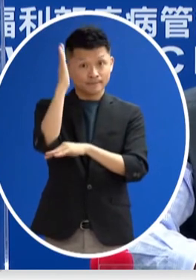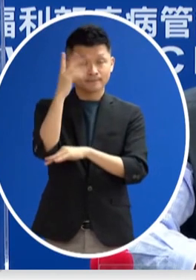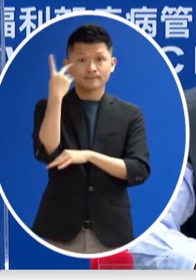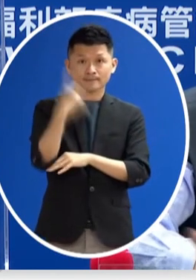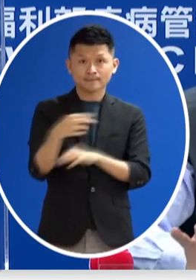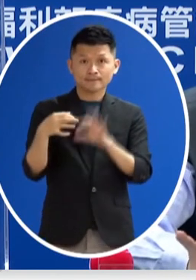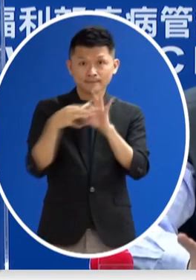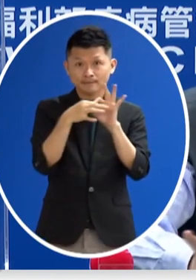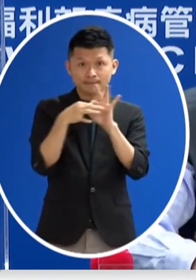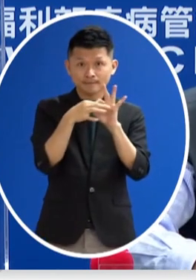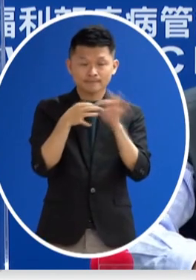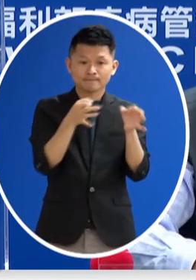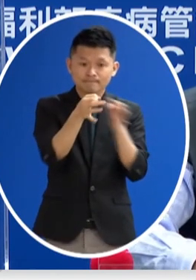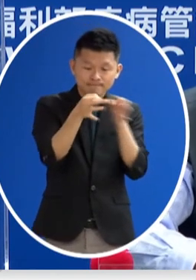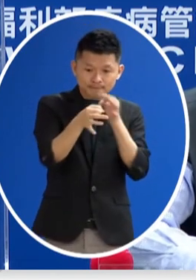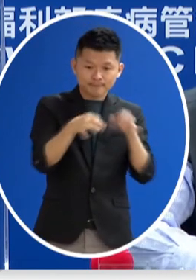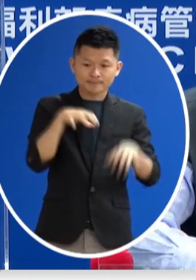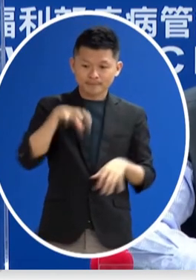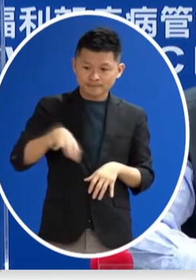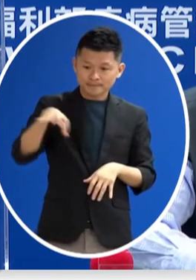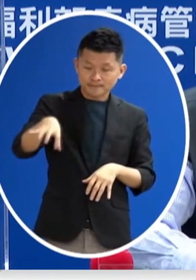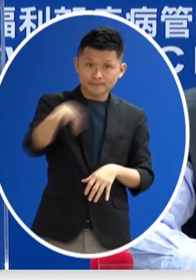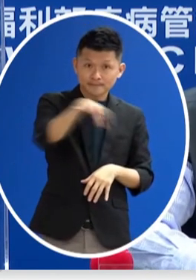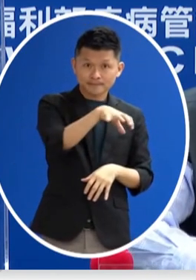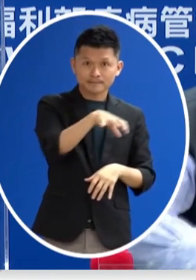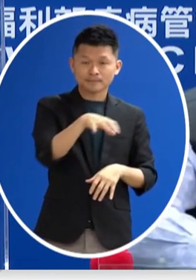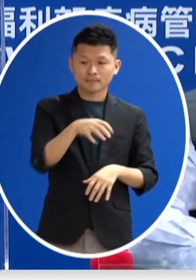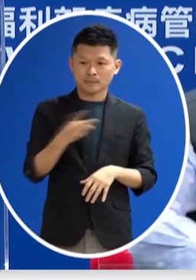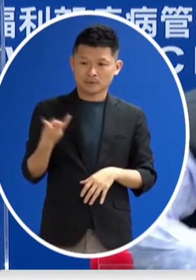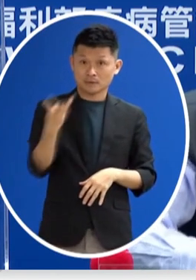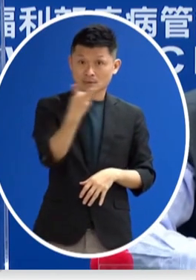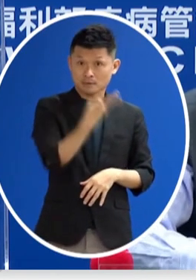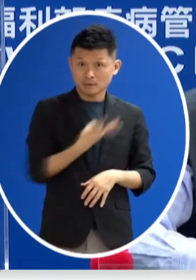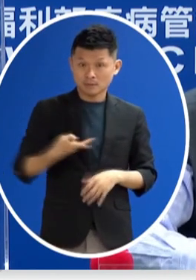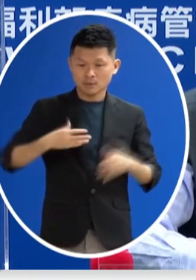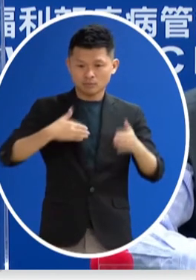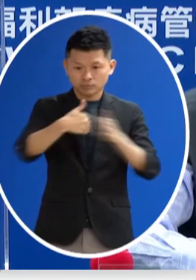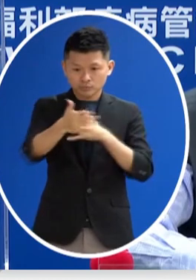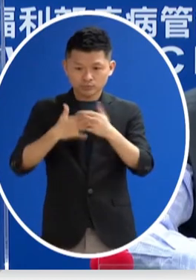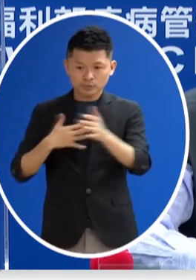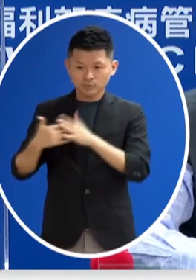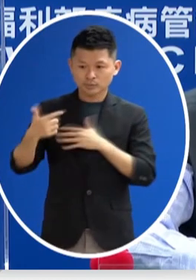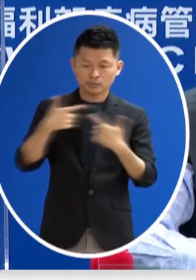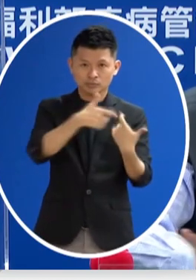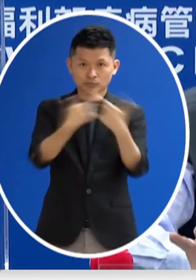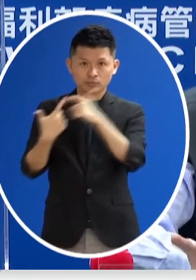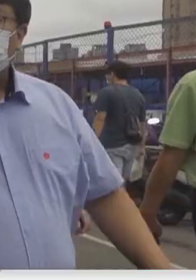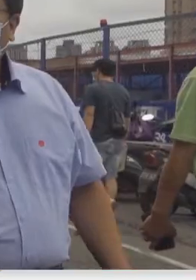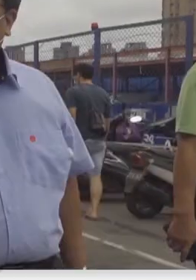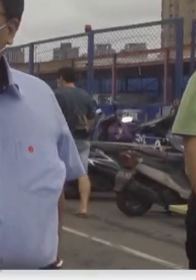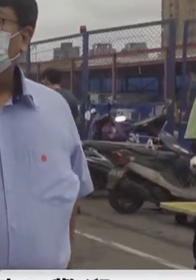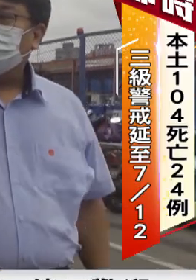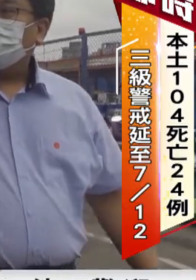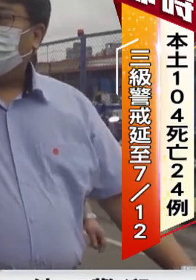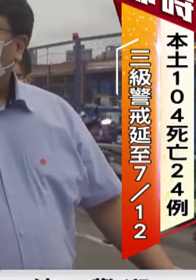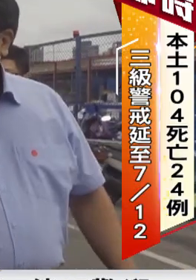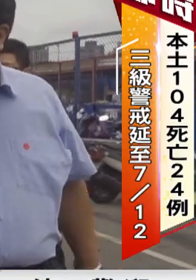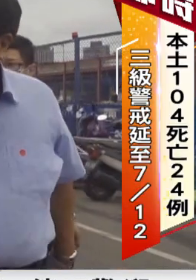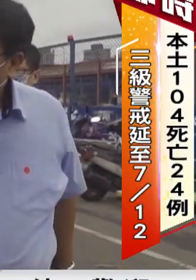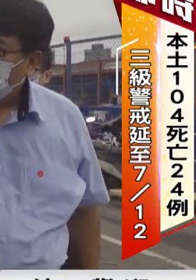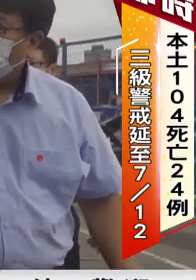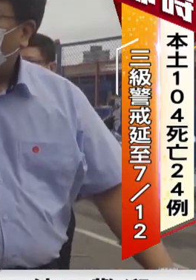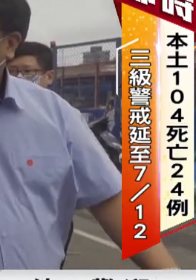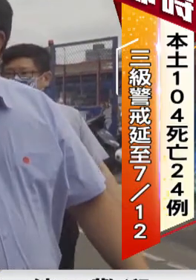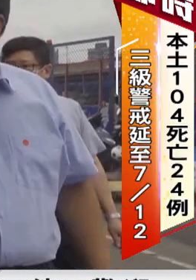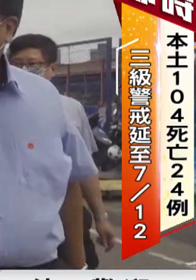有相关的营业的场所，几个三方来合作，那才会把事情做好。 撇清接管